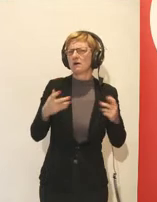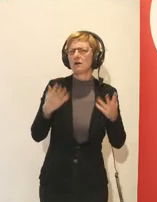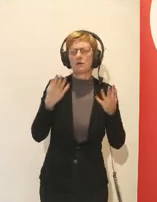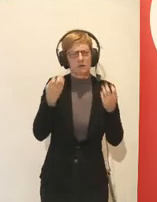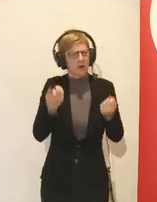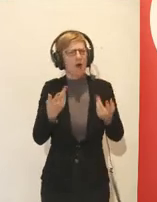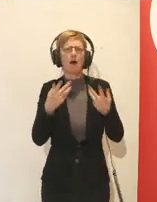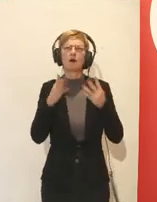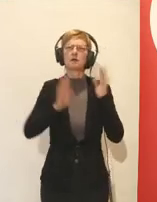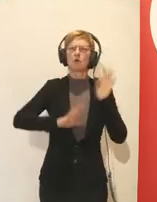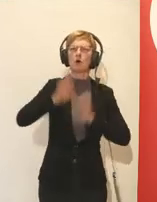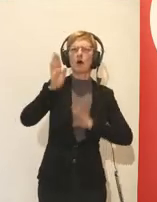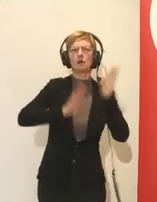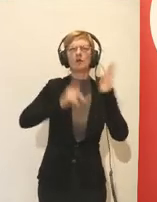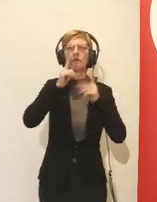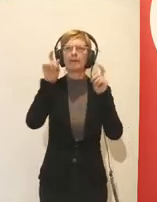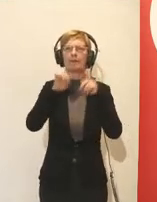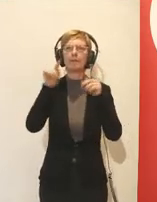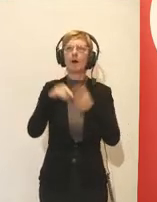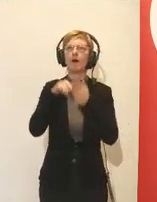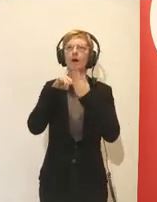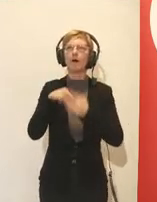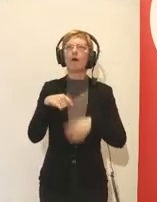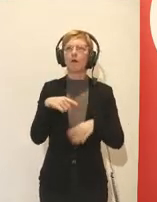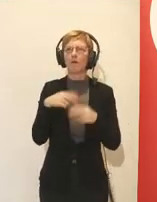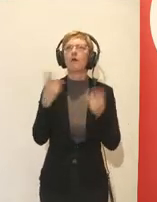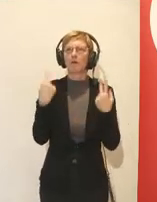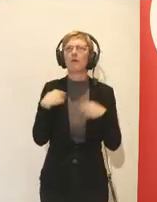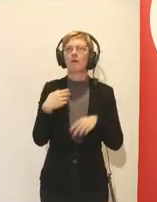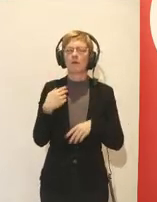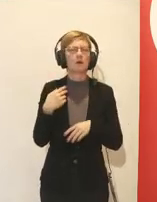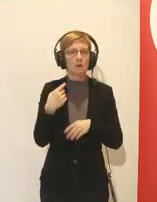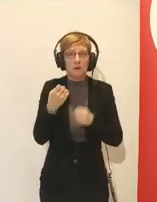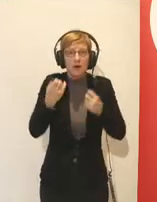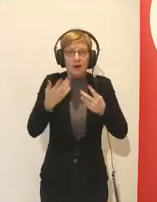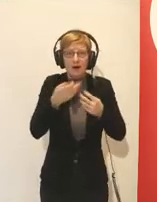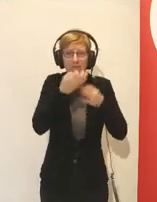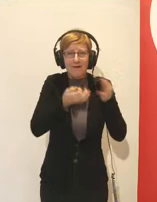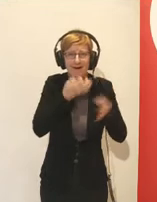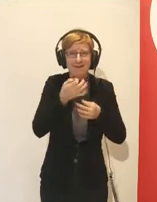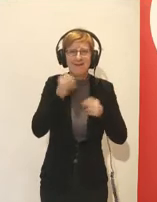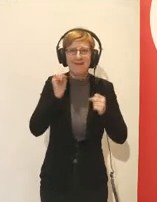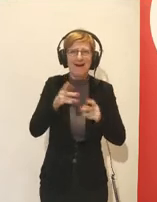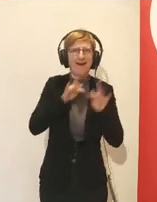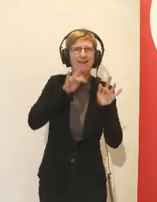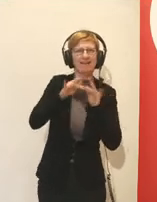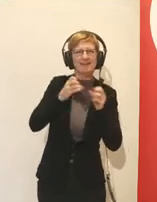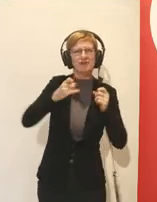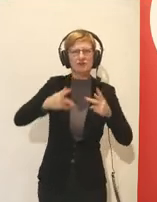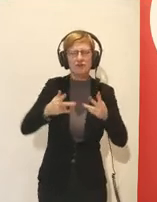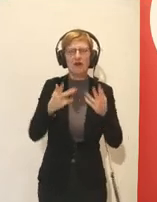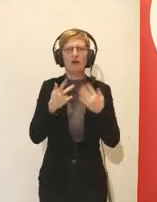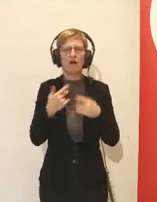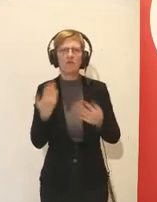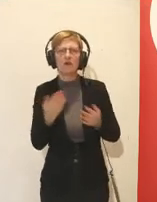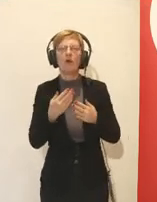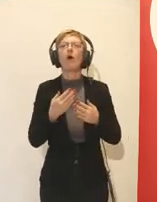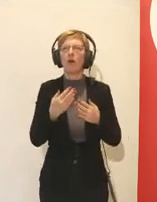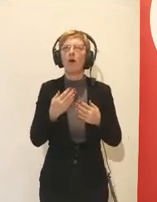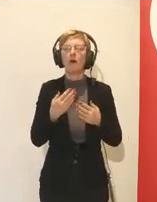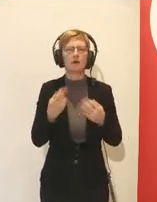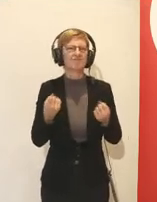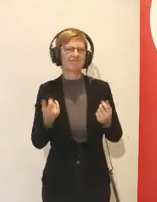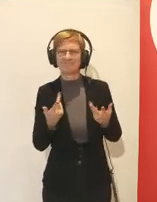dazu dass man kritische fragen hat das wäre ja auch wäre ja nicht gut wenn alles was die bundesregierung gemacht einfach bedingungslos unterstützt wird also das